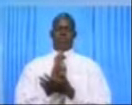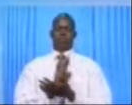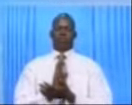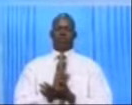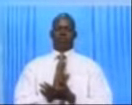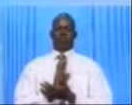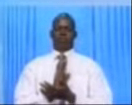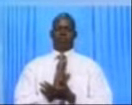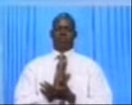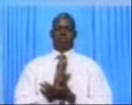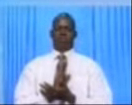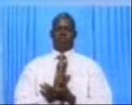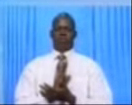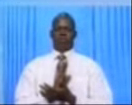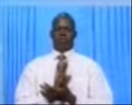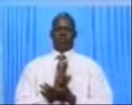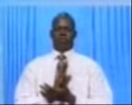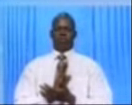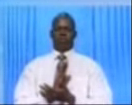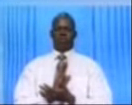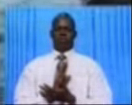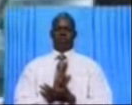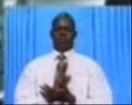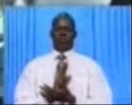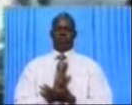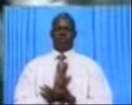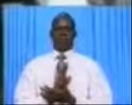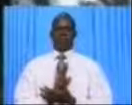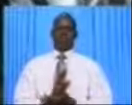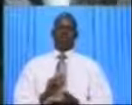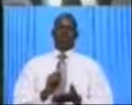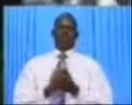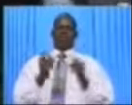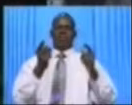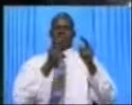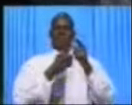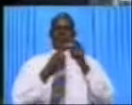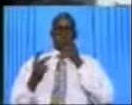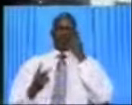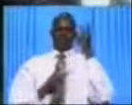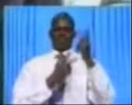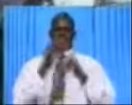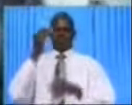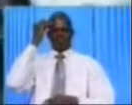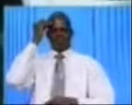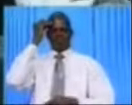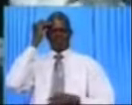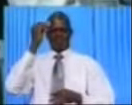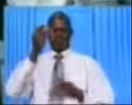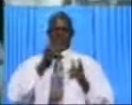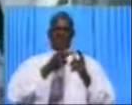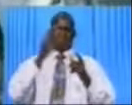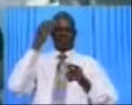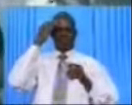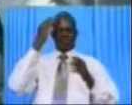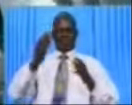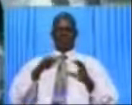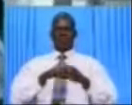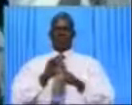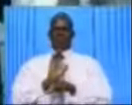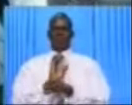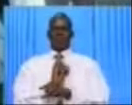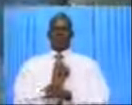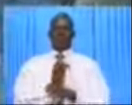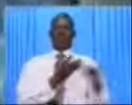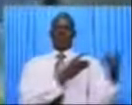Abidjan, Aboubakar Sagnon, Urbain Sommet. C'est la première visite officielle de Luc Adolphe Thiaw en Côte d'Ivoire depuis